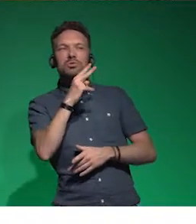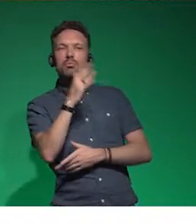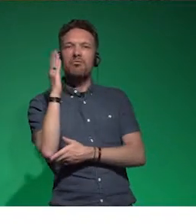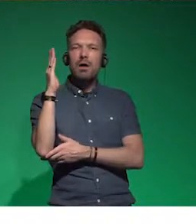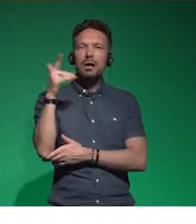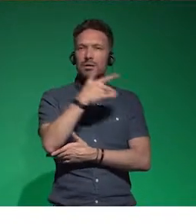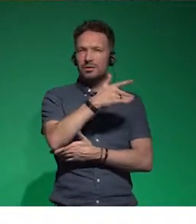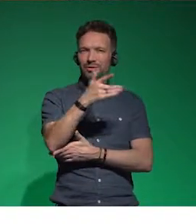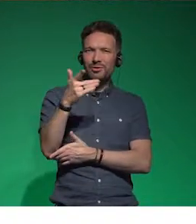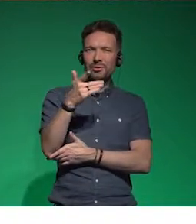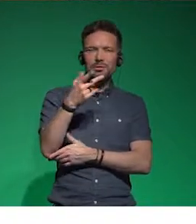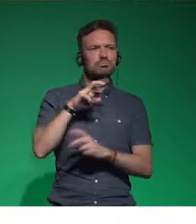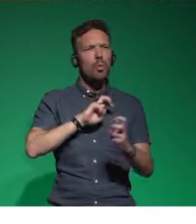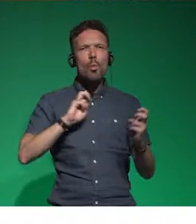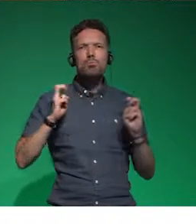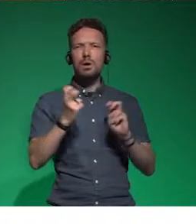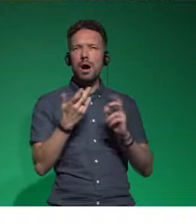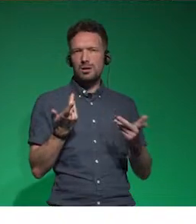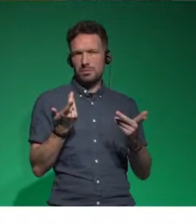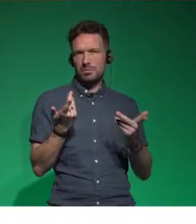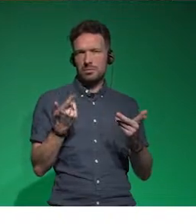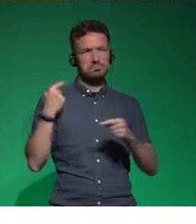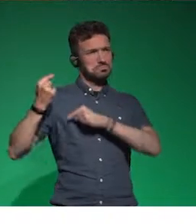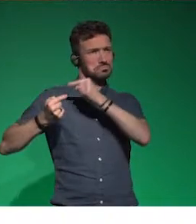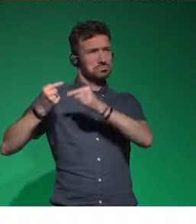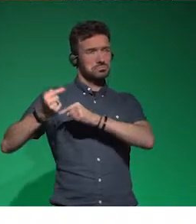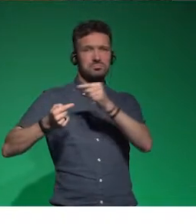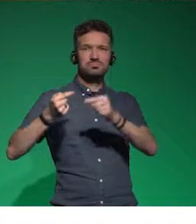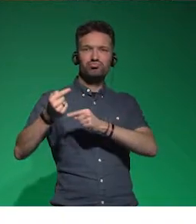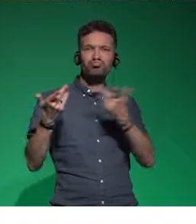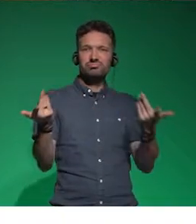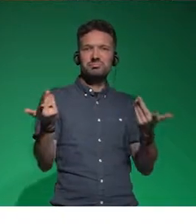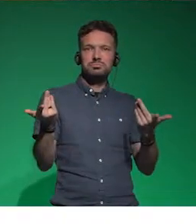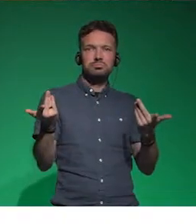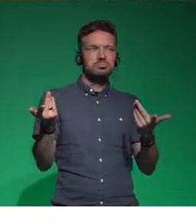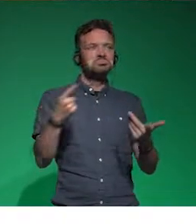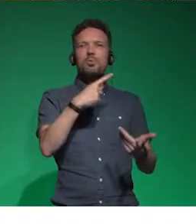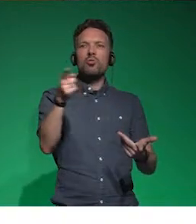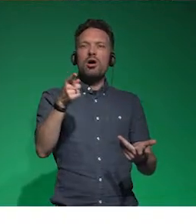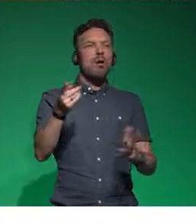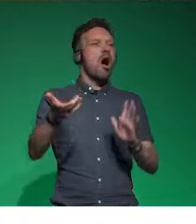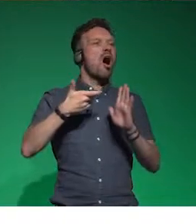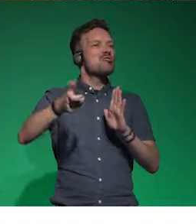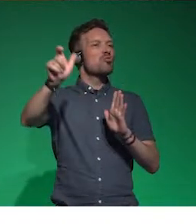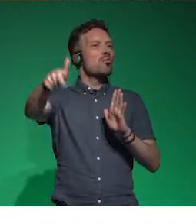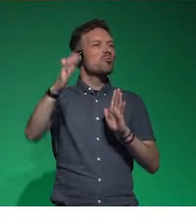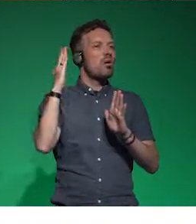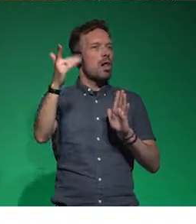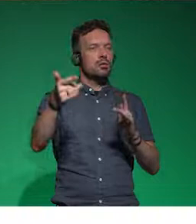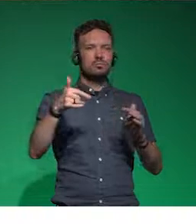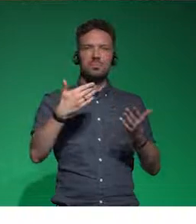und Bäumen über viele Jahrhunderte in unseren Breiten nicht sehr rücksichtsvoll gewesen ist. In